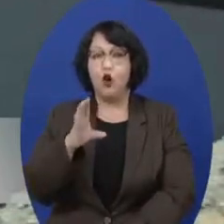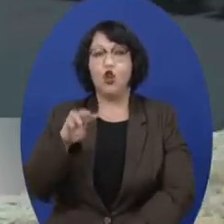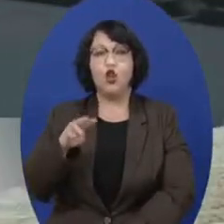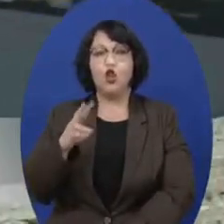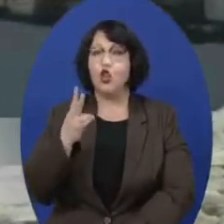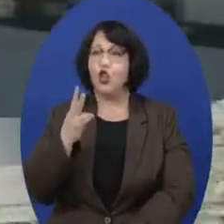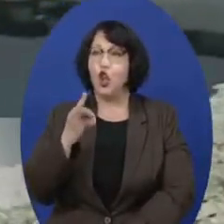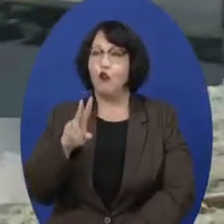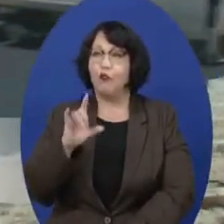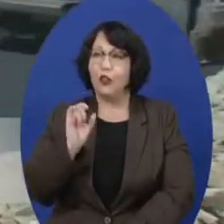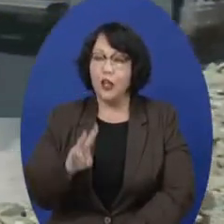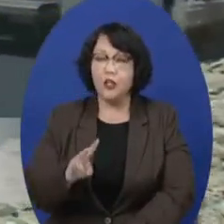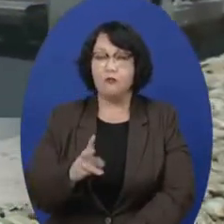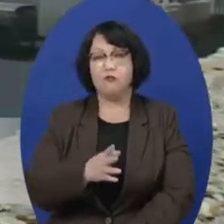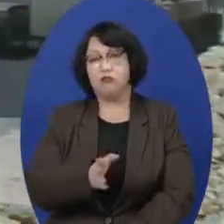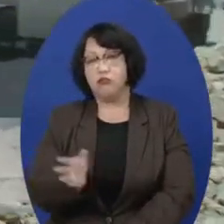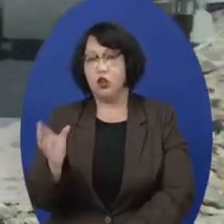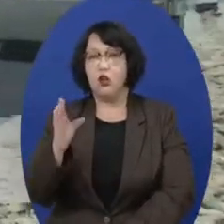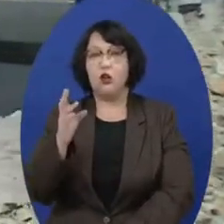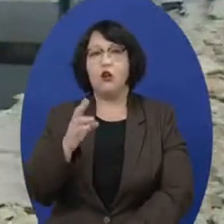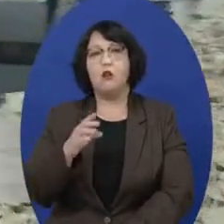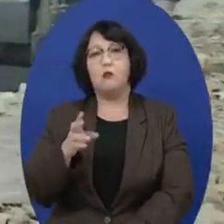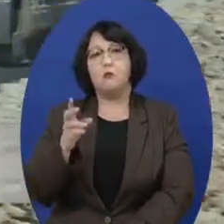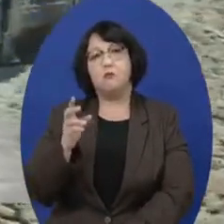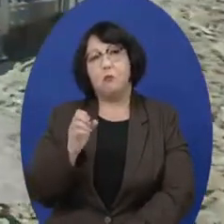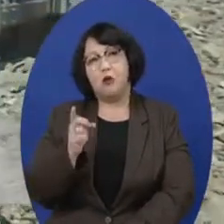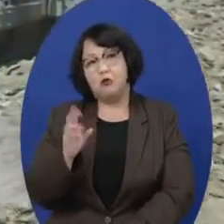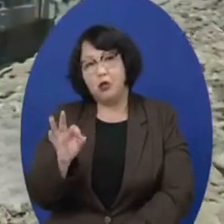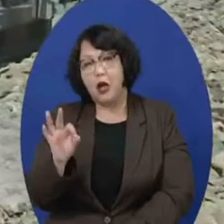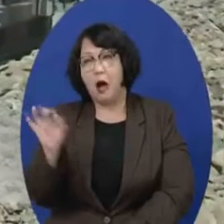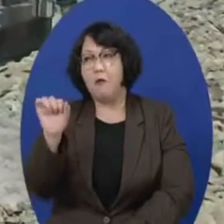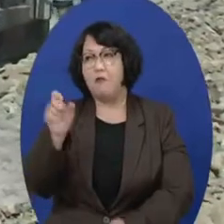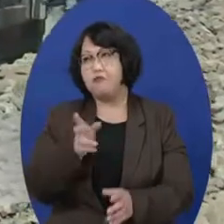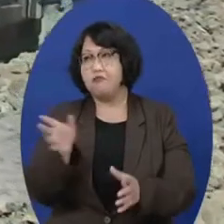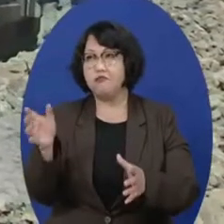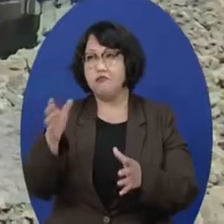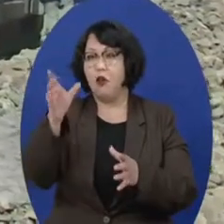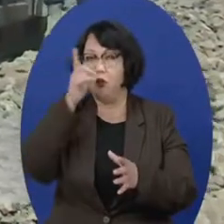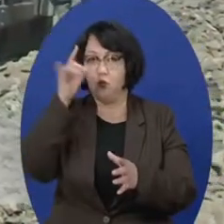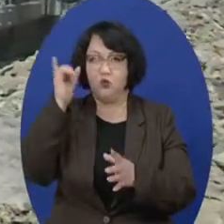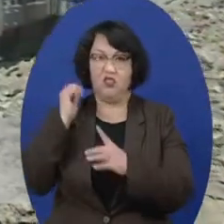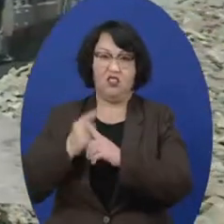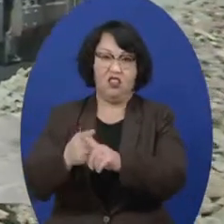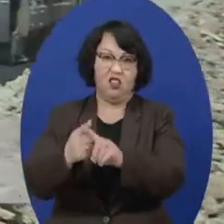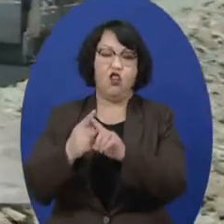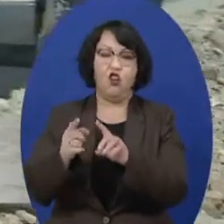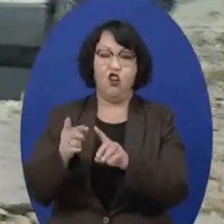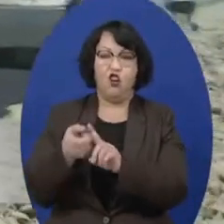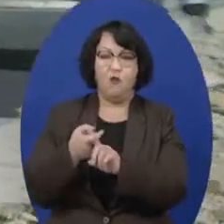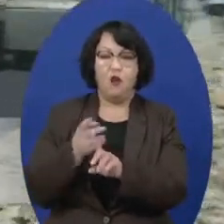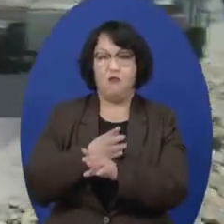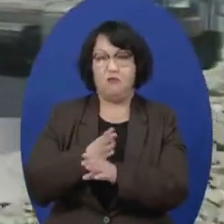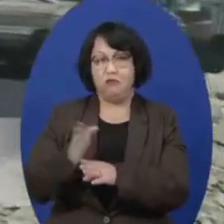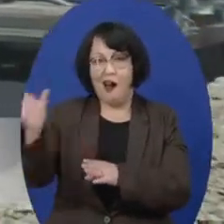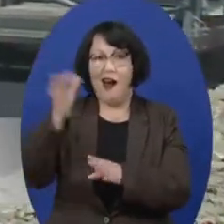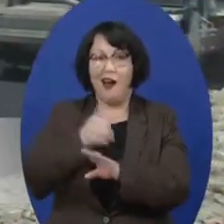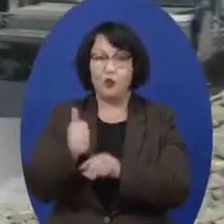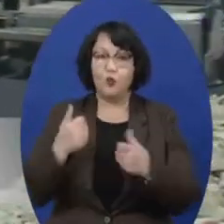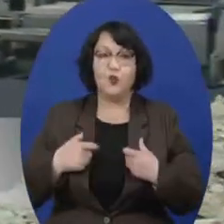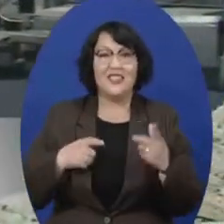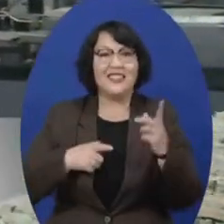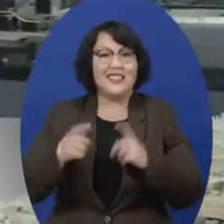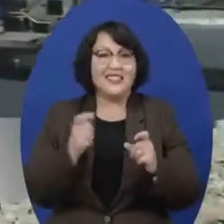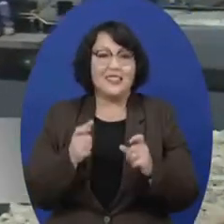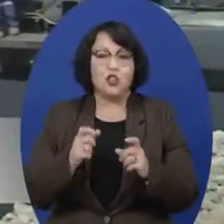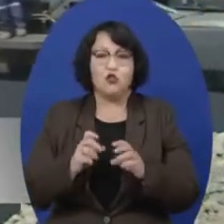Дорнод аймгийн Баян уул сумаар Оросын холбооны улсын Өлхөн бомбтой холбогдсон ингэснээр нэг осондоо энэ зам болоо аялал жуулчлалаас гадна эдийн